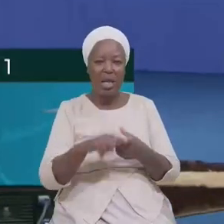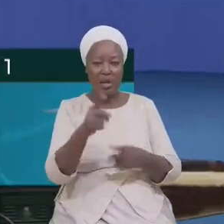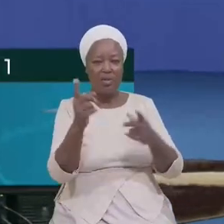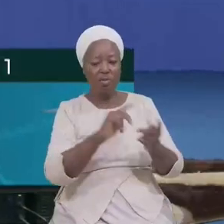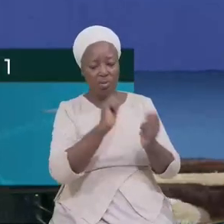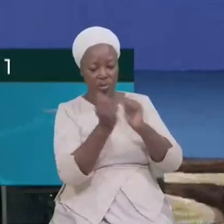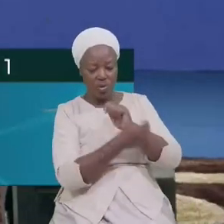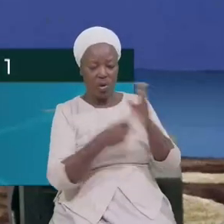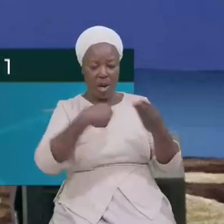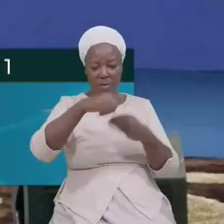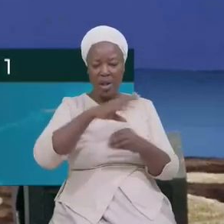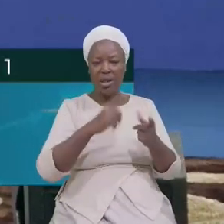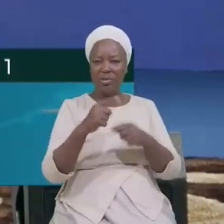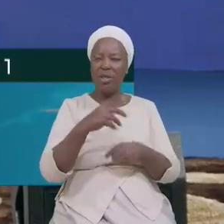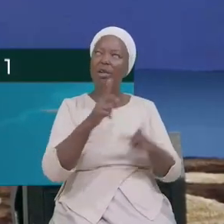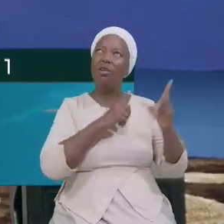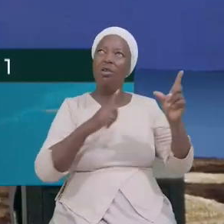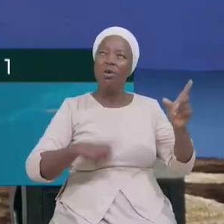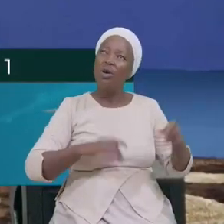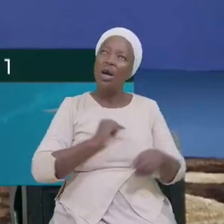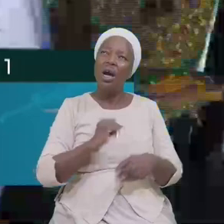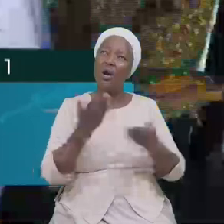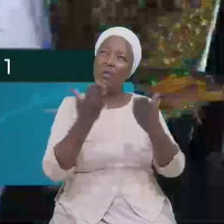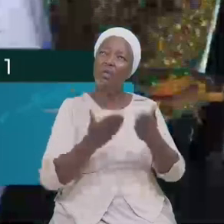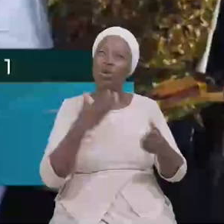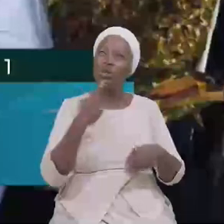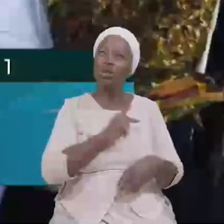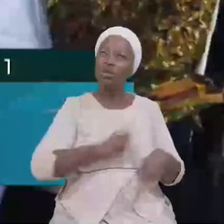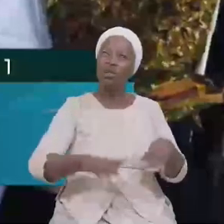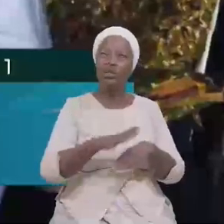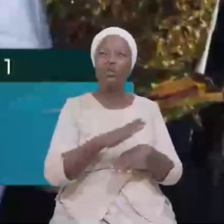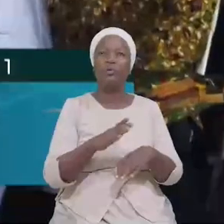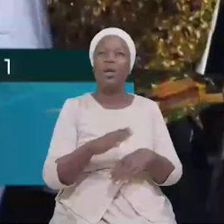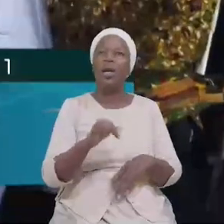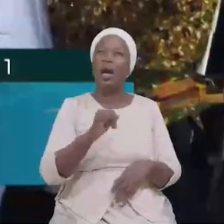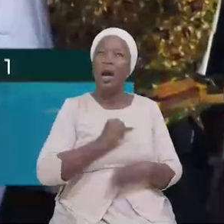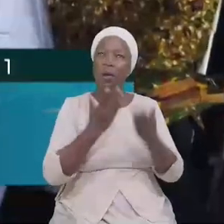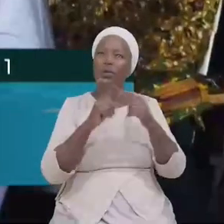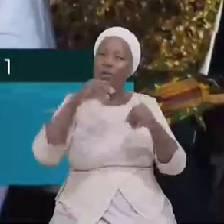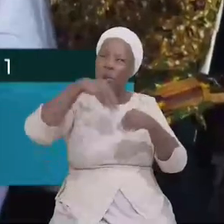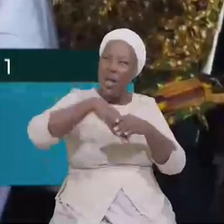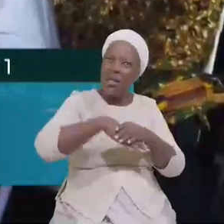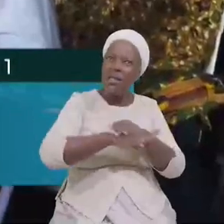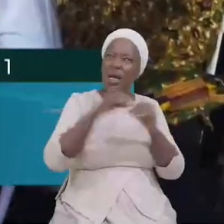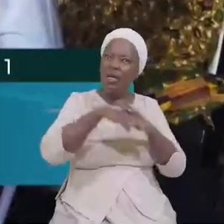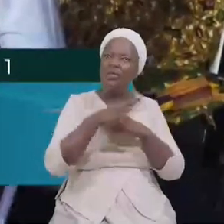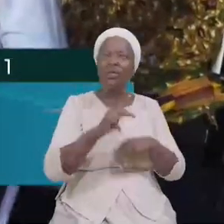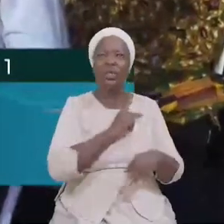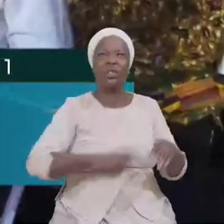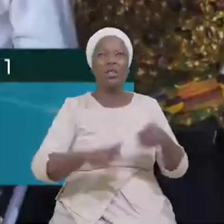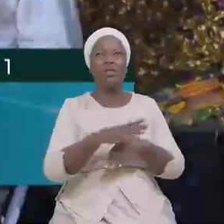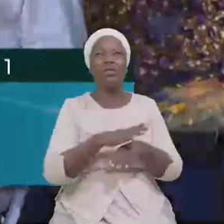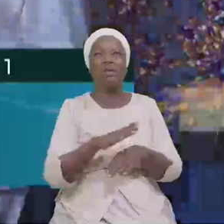fait demi-tour pour dire, Seigneur, je veux le royaume. Je veux aller dans le royaume.